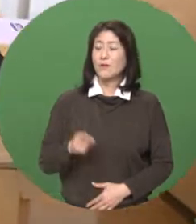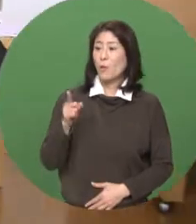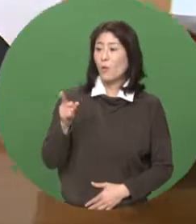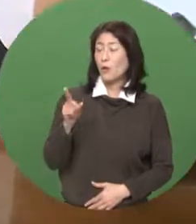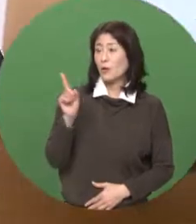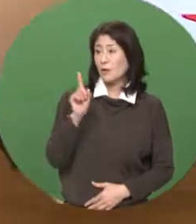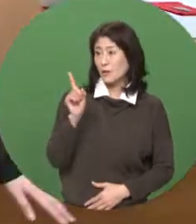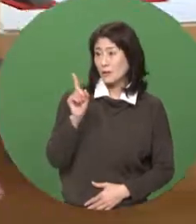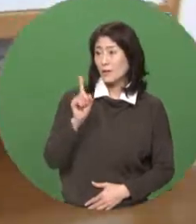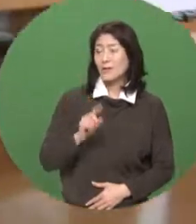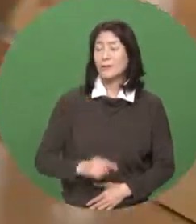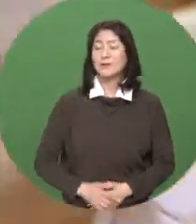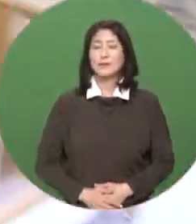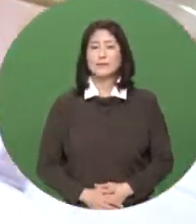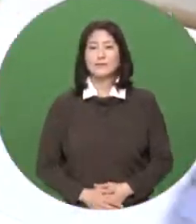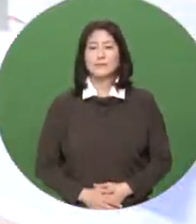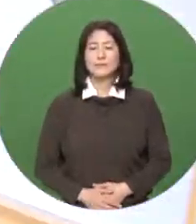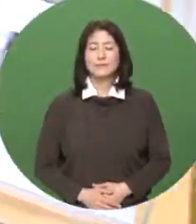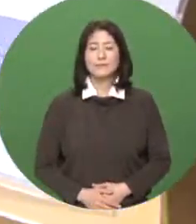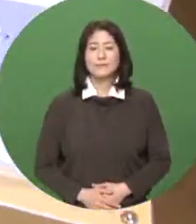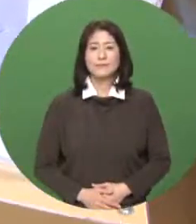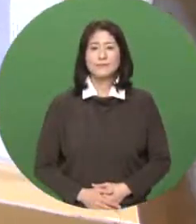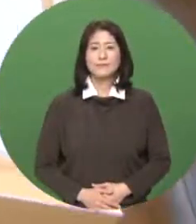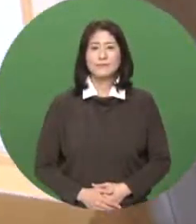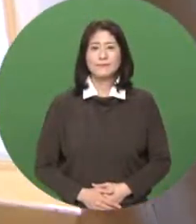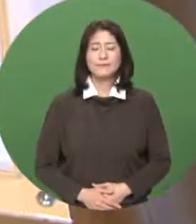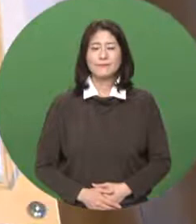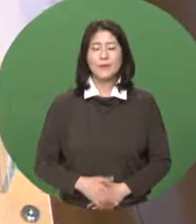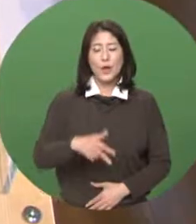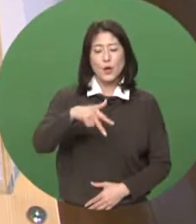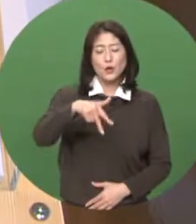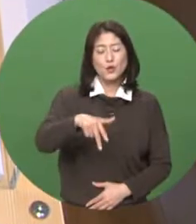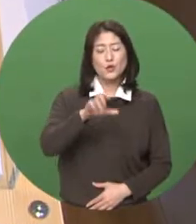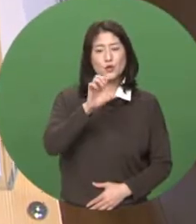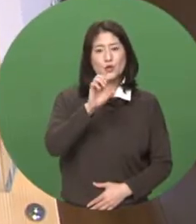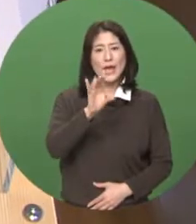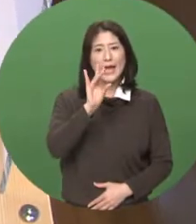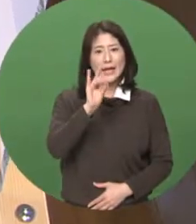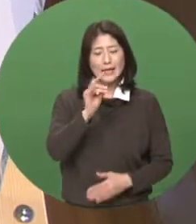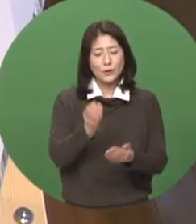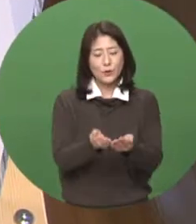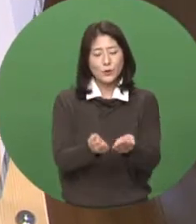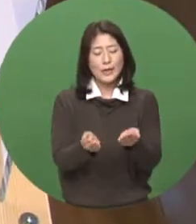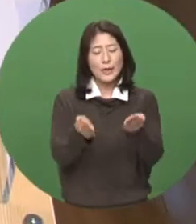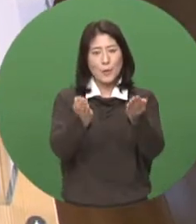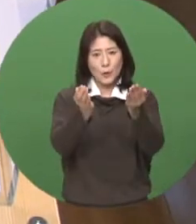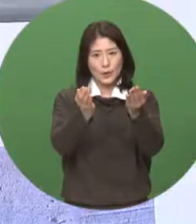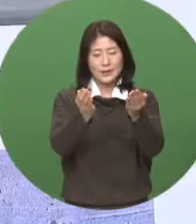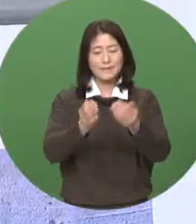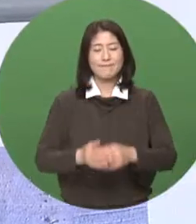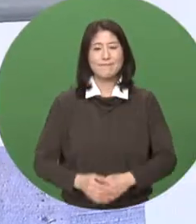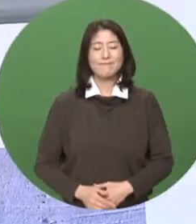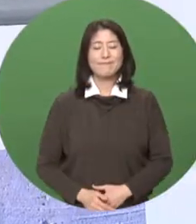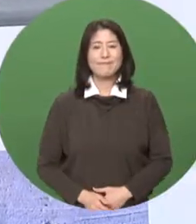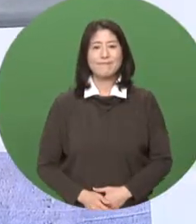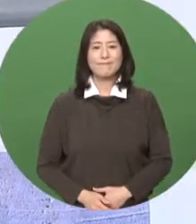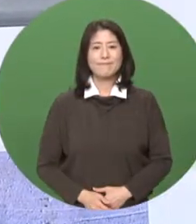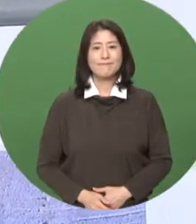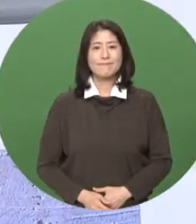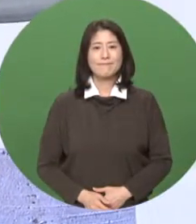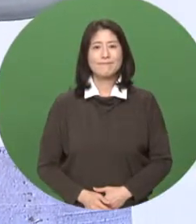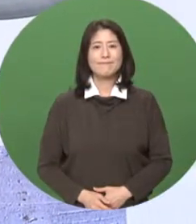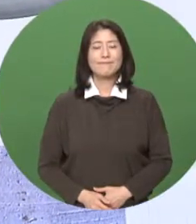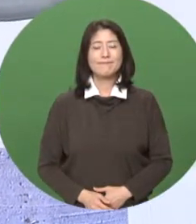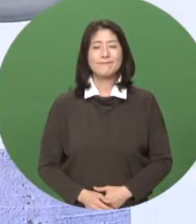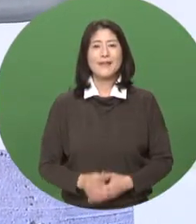館長、これは何ですか。 これはね、はい、須恵という焼き物なんですね、 はい。 時代は、